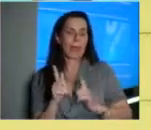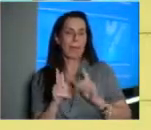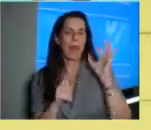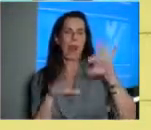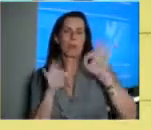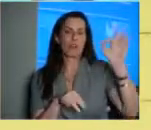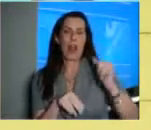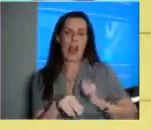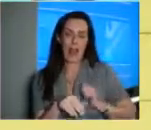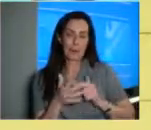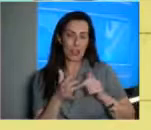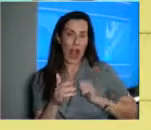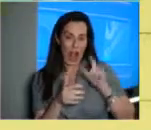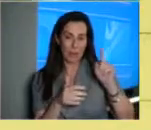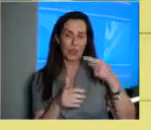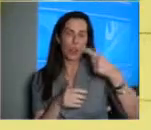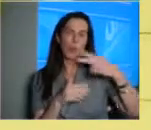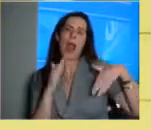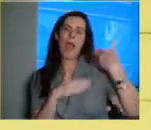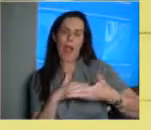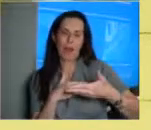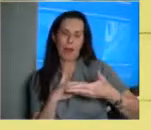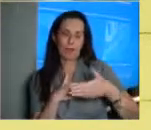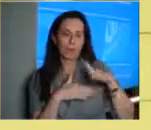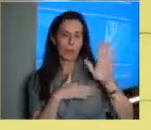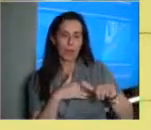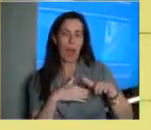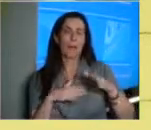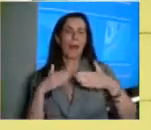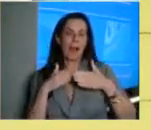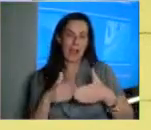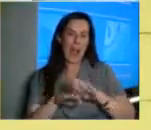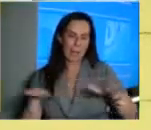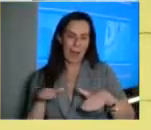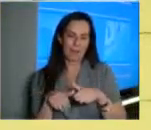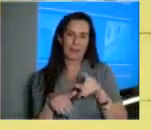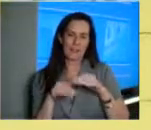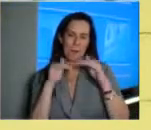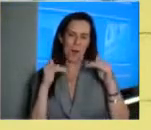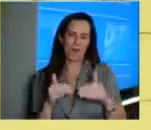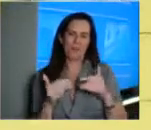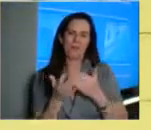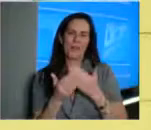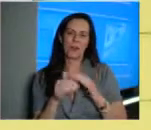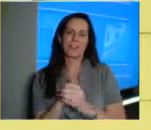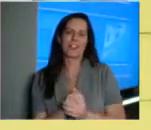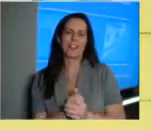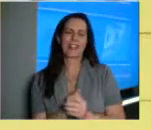החיילים. בגלל שהקולות החיילים מגיעים ביום יומיים באיחור. פעם גם קולות הימאים. פעם היה קולות הימאים, זה קצת פחות, היום כבר יש פחות ימאים